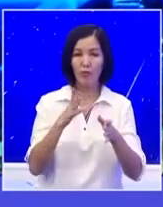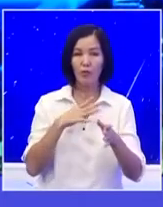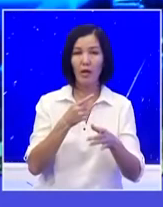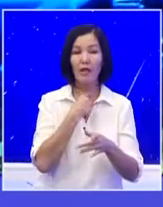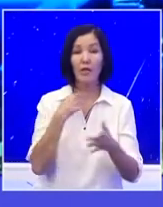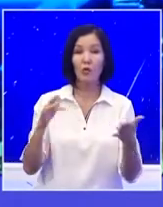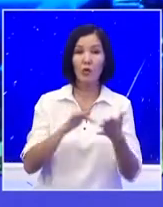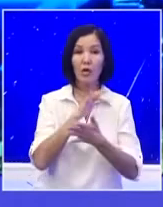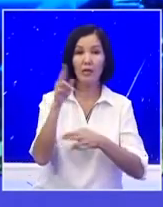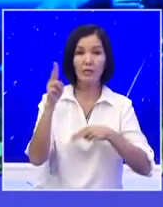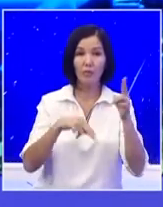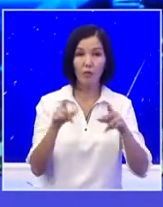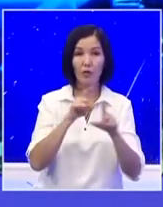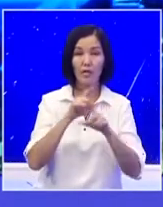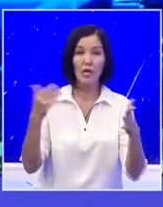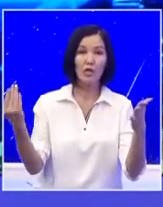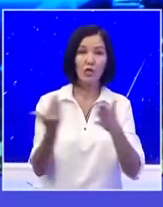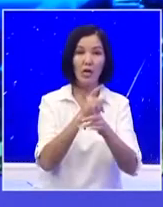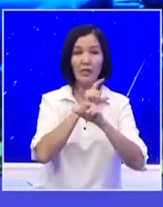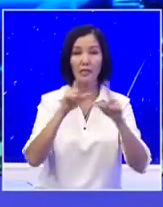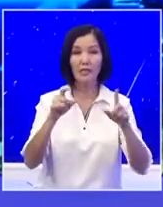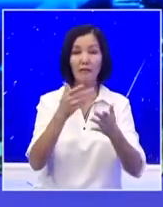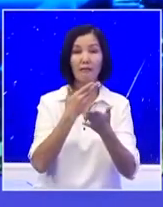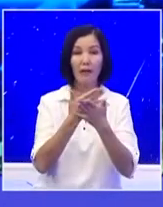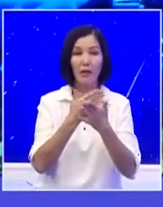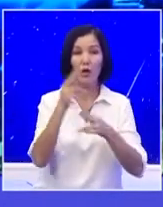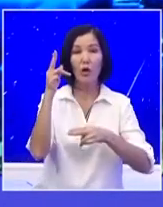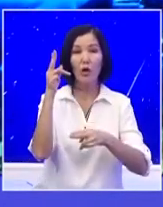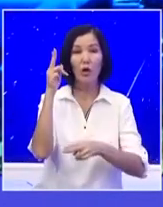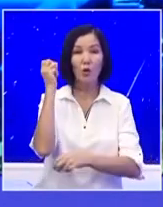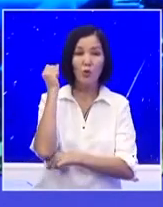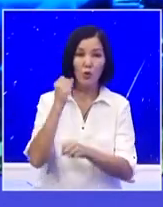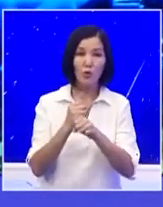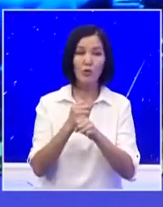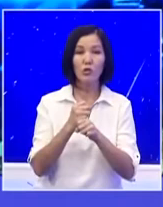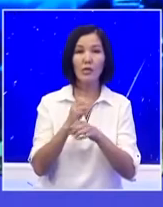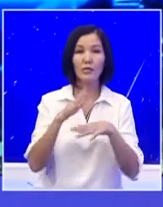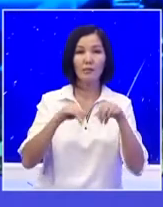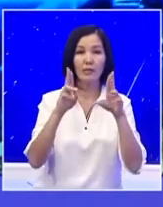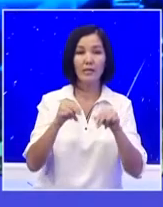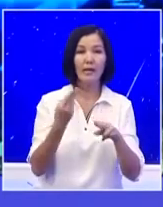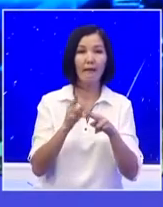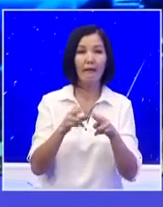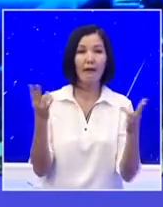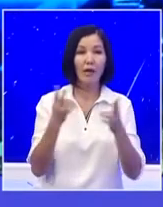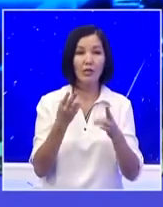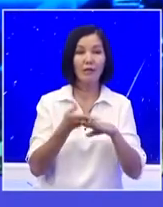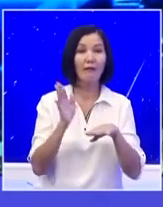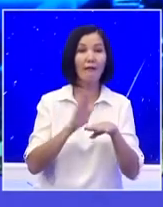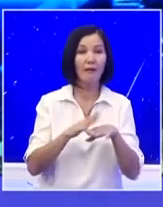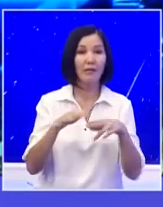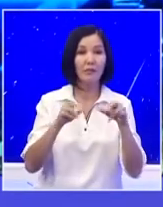Талдықорған қаласында бой көтеріп келе жатқан жаңа нысандар соның дәлелі. Құрылысшылар мамандығы елімізде ең қажетті де күрделі мамандық,